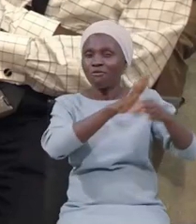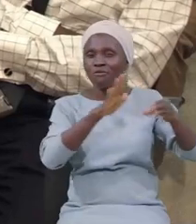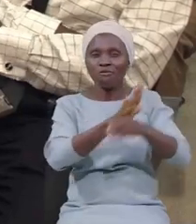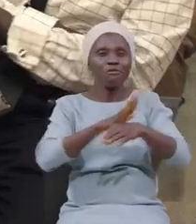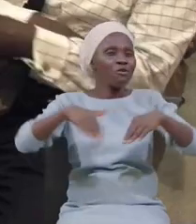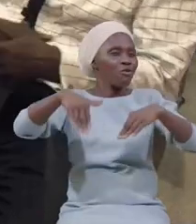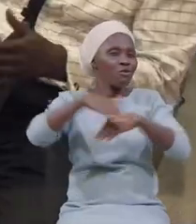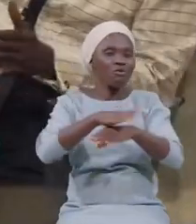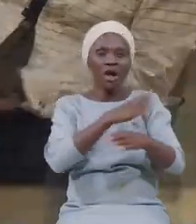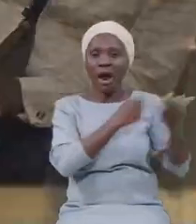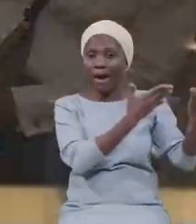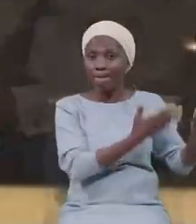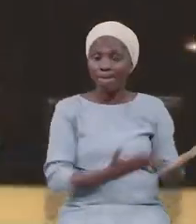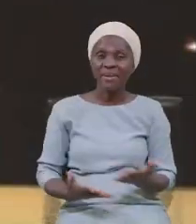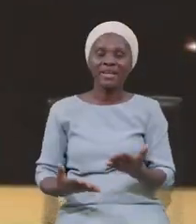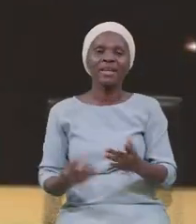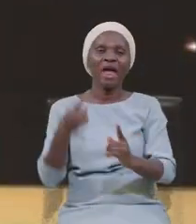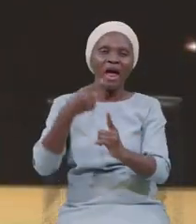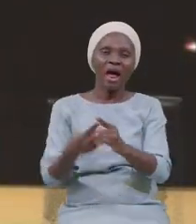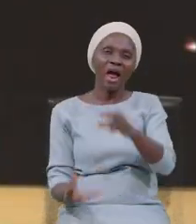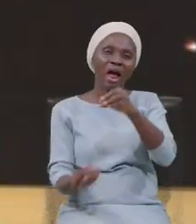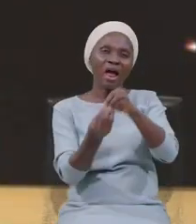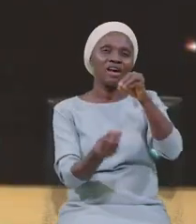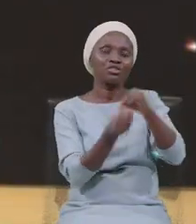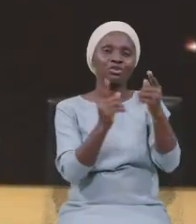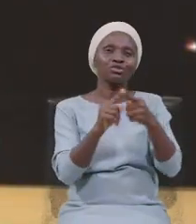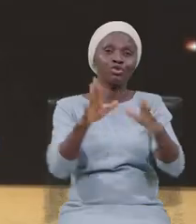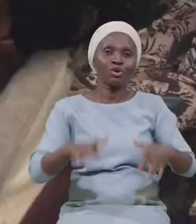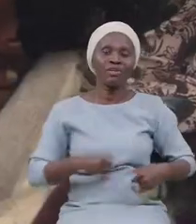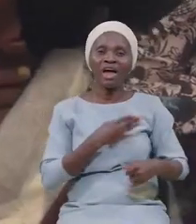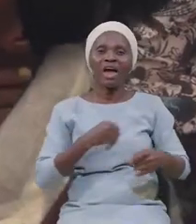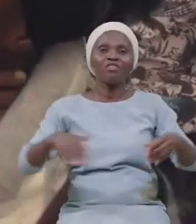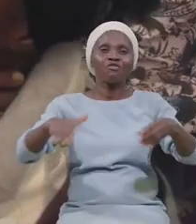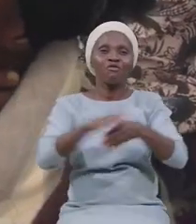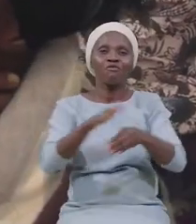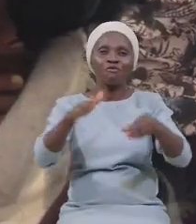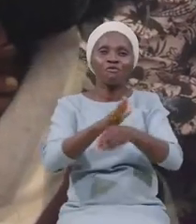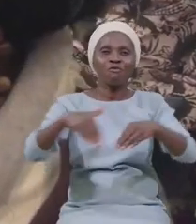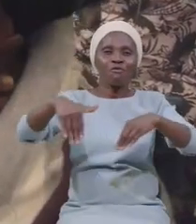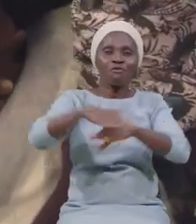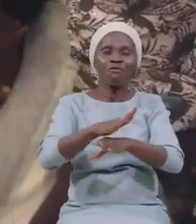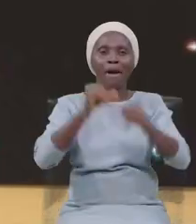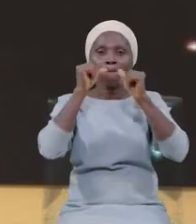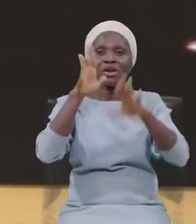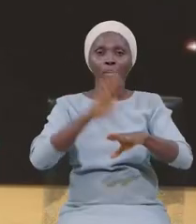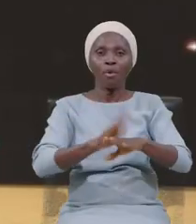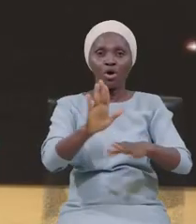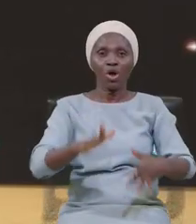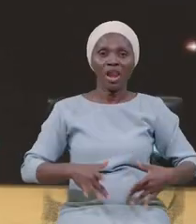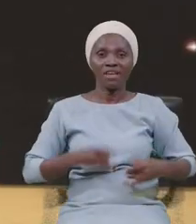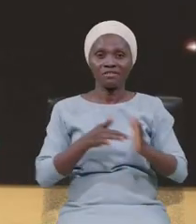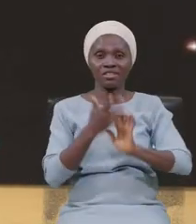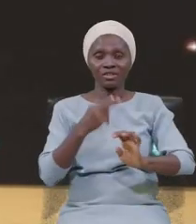sera débordante, surabondante. Il répandra la bénédiction surabondante sur vous au nom